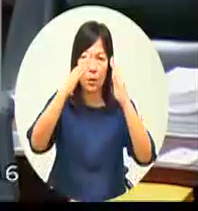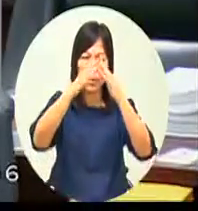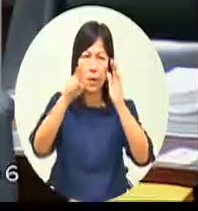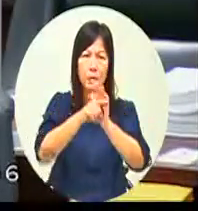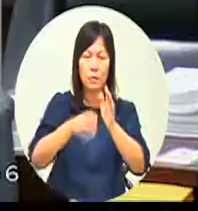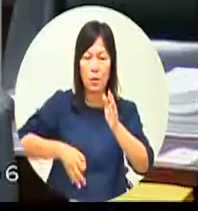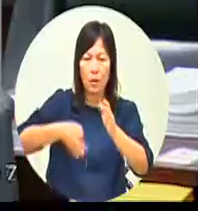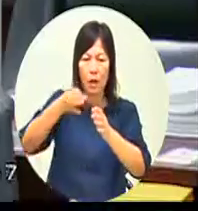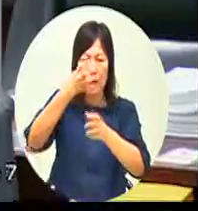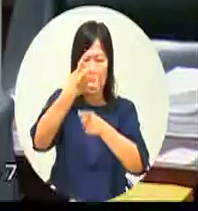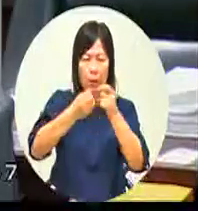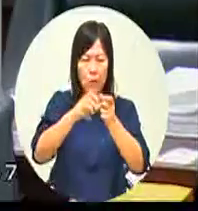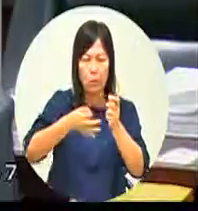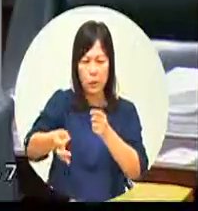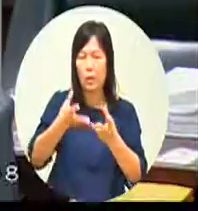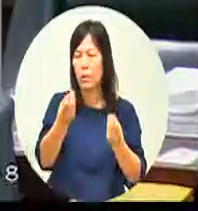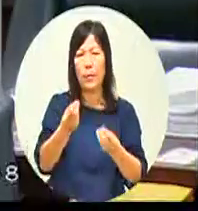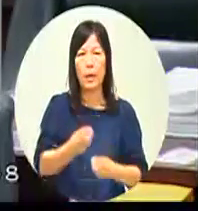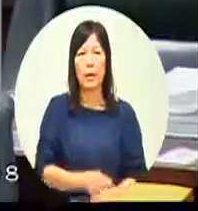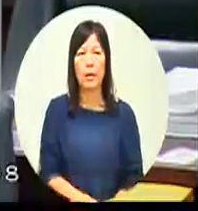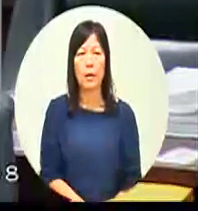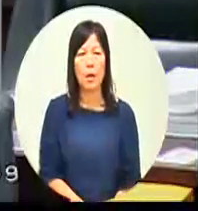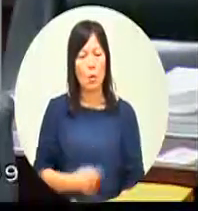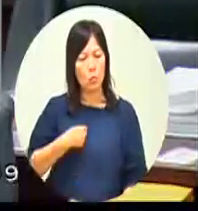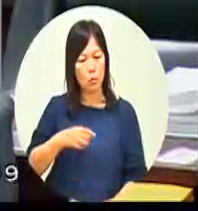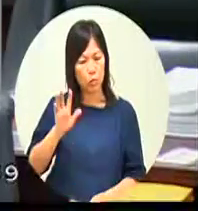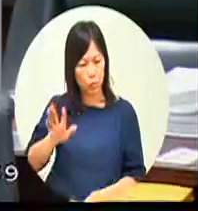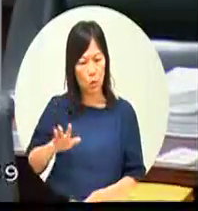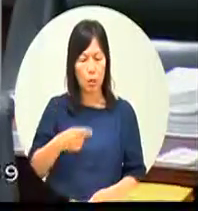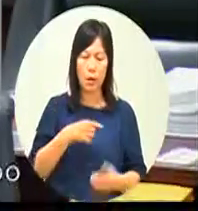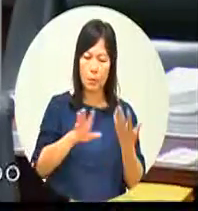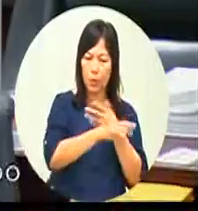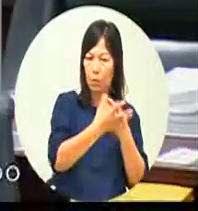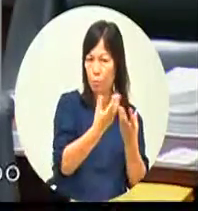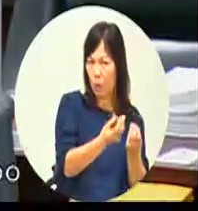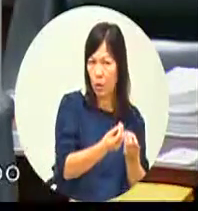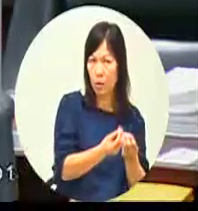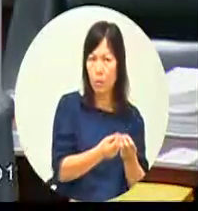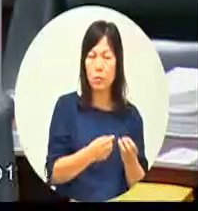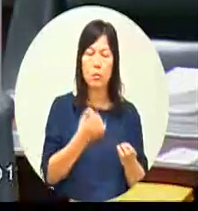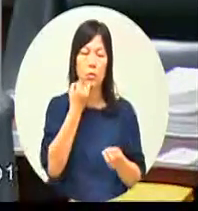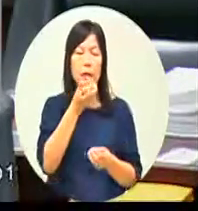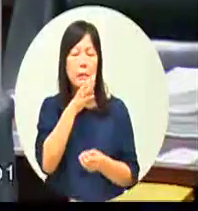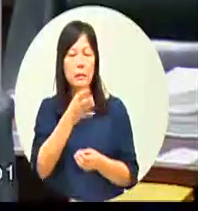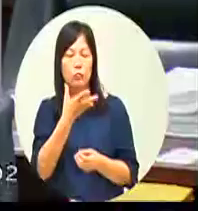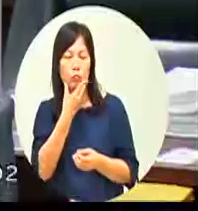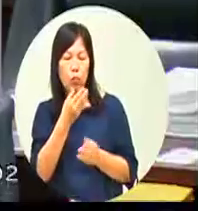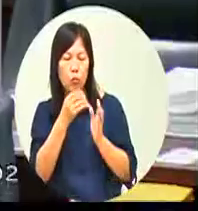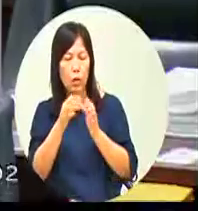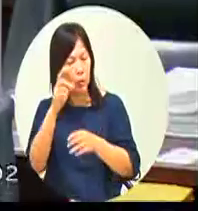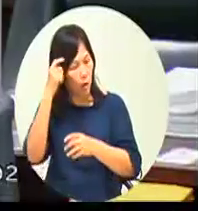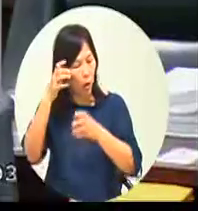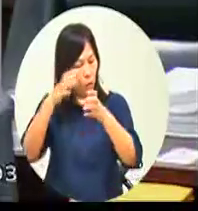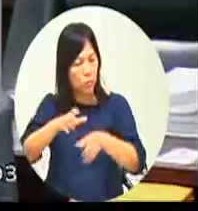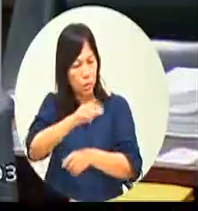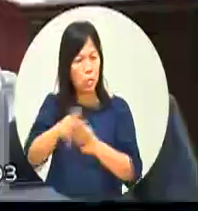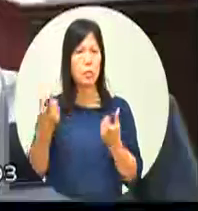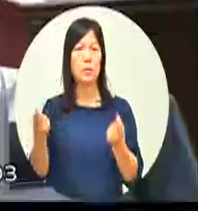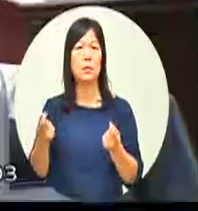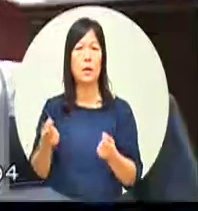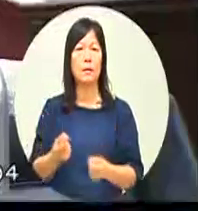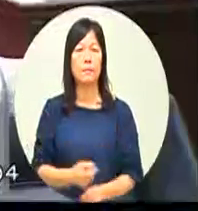年没有缴管理费了。同样，我有缴管理费，跟同样没有缴管理费的人享受这个住户的公共设施是一样的。